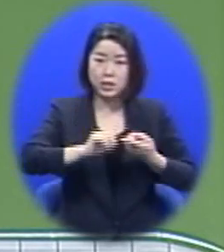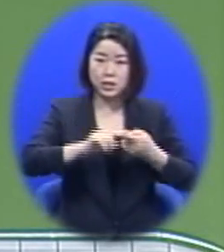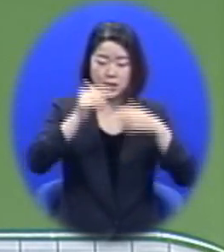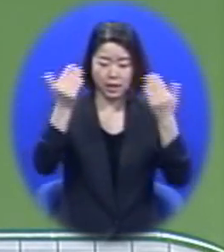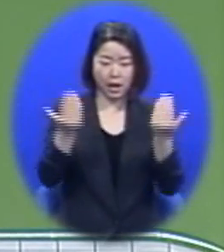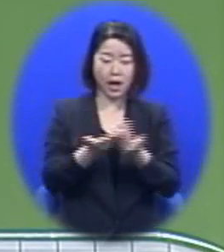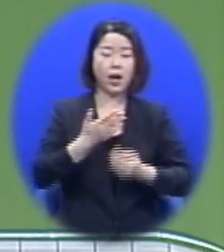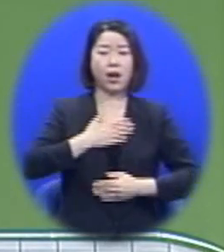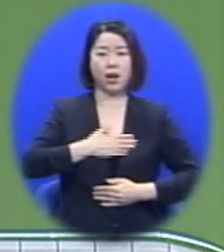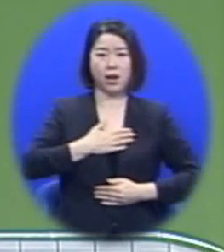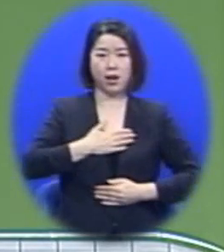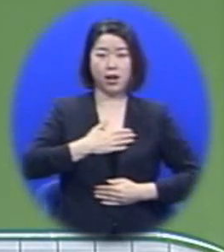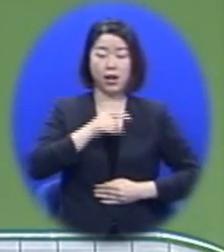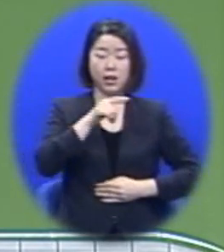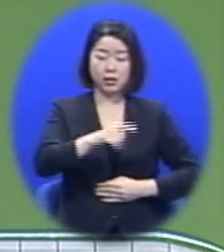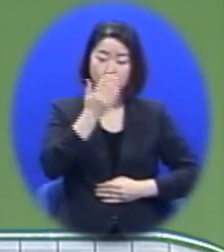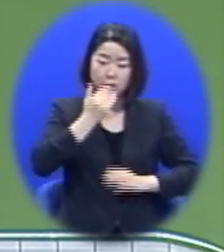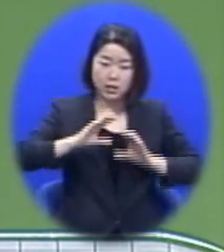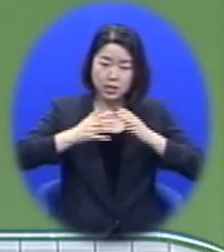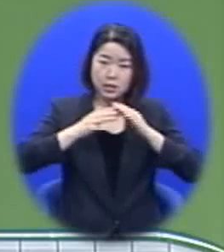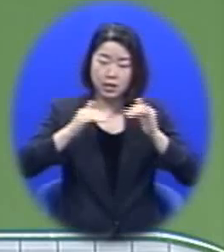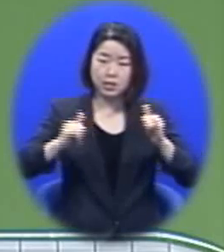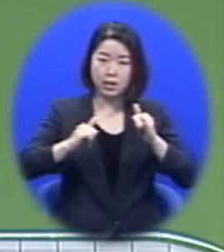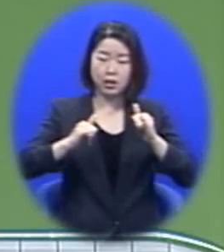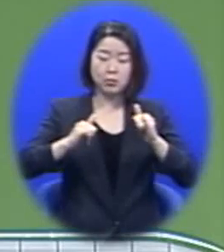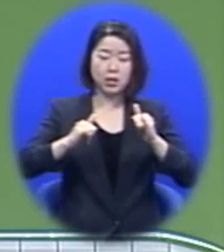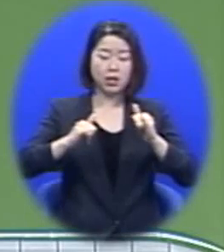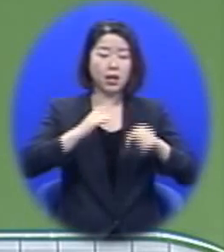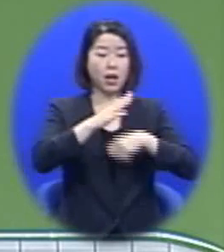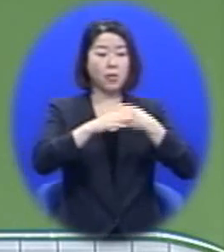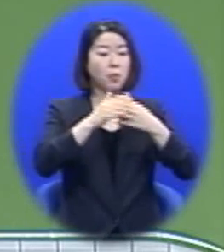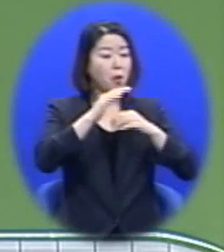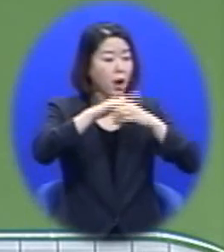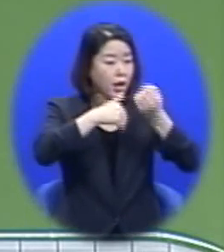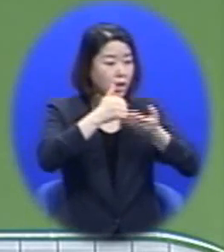아십니다. 그걸 이스라엘 백성들에게 말씀하고 싶어 하시는 겁니다.